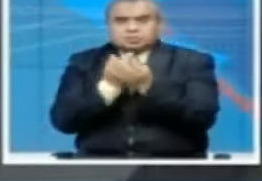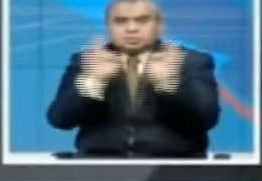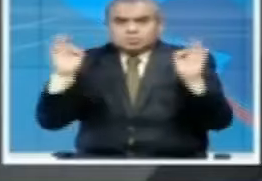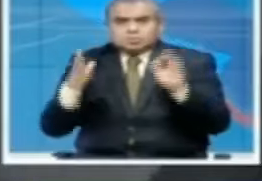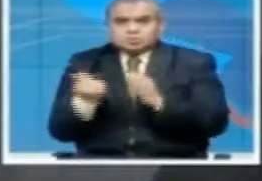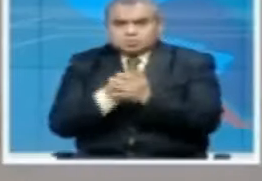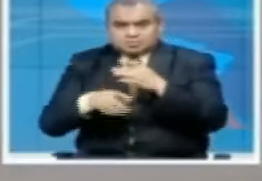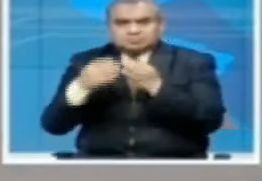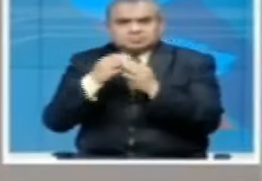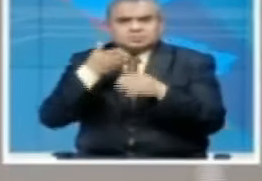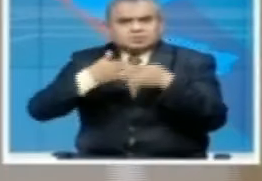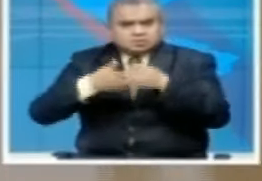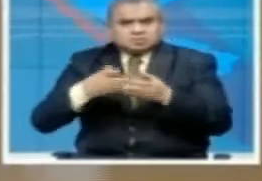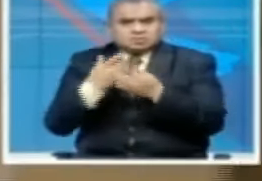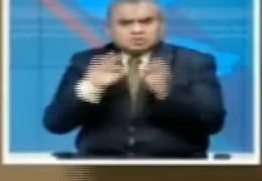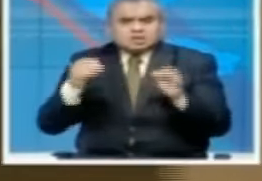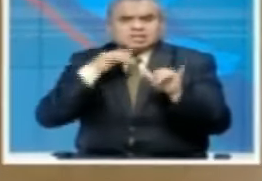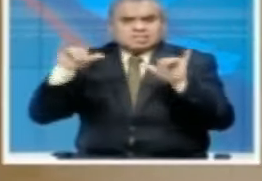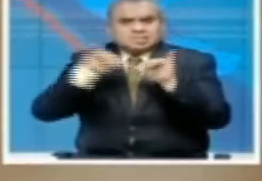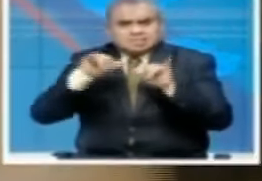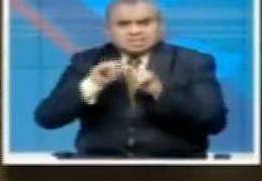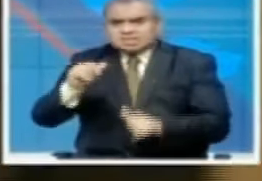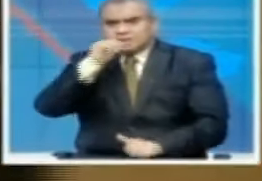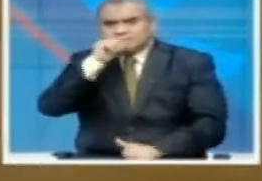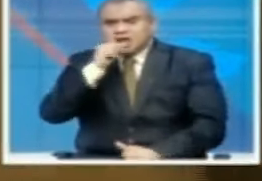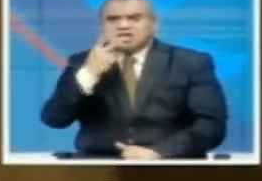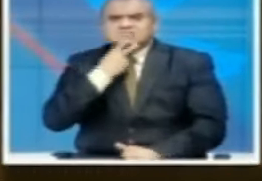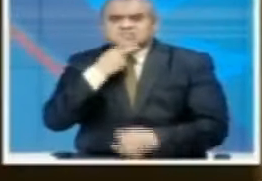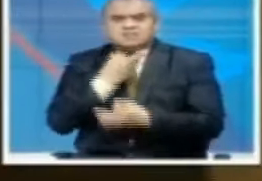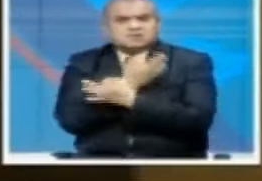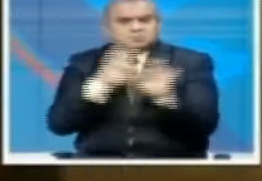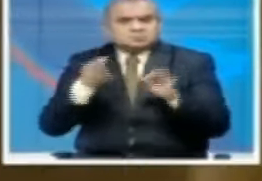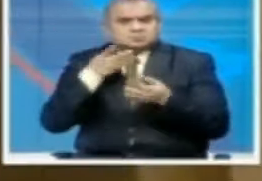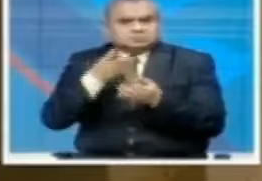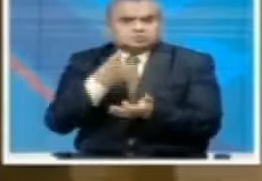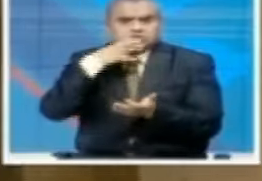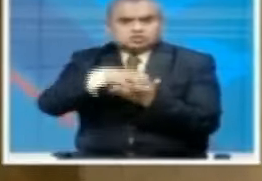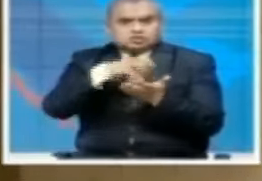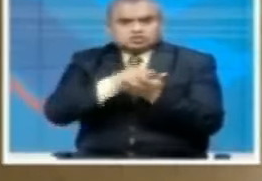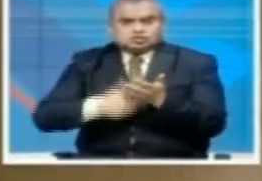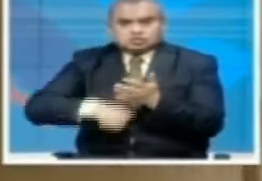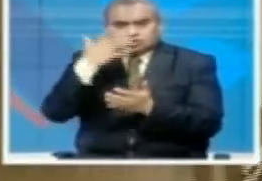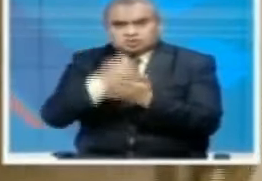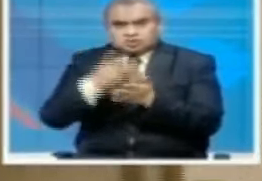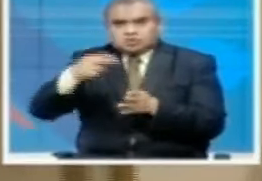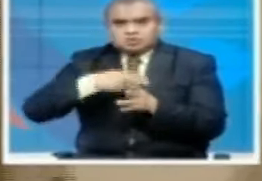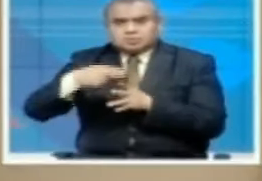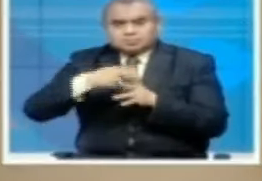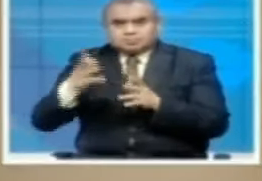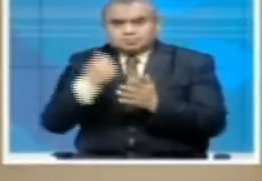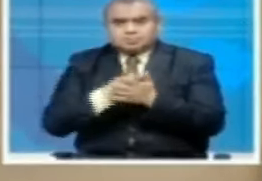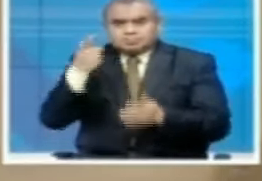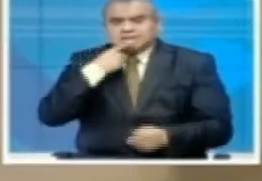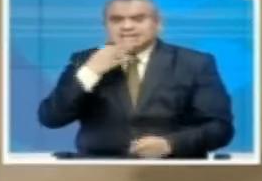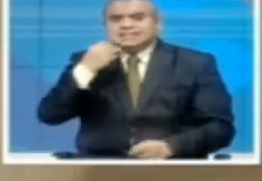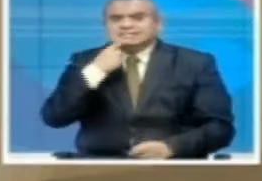تحتية قوية، وتتمتع جميع الوحدات السكنية بأعلى مستويات الجودة وأطول فترة سداد تصل ل 30